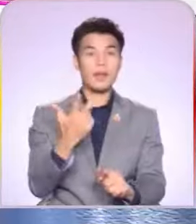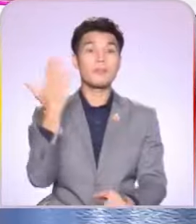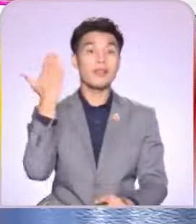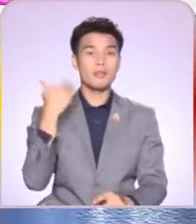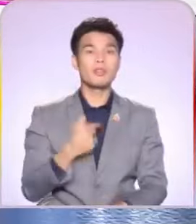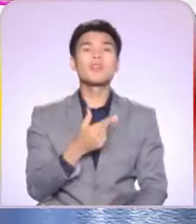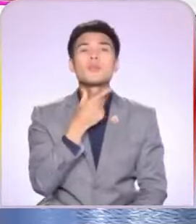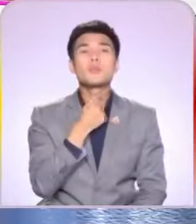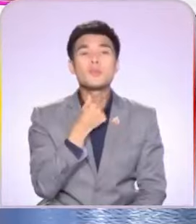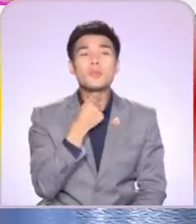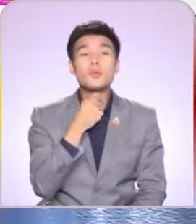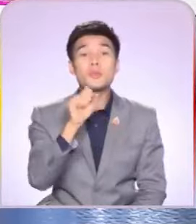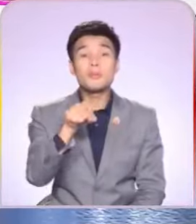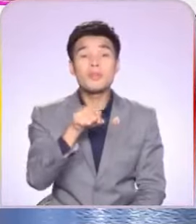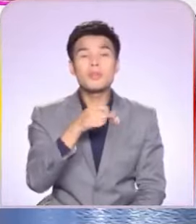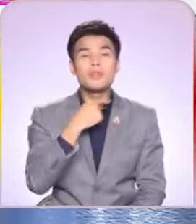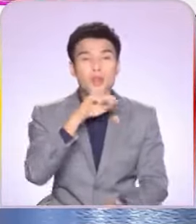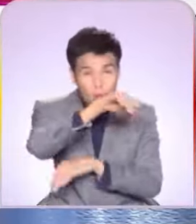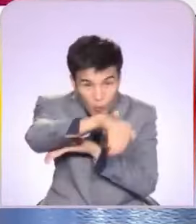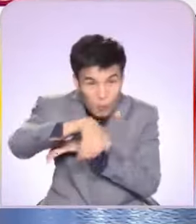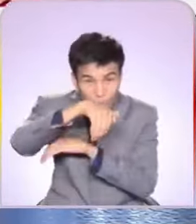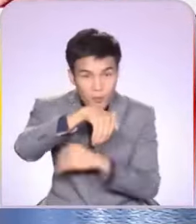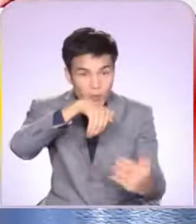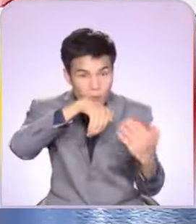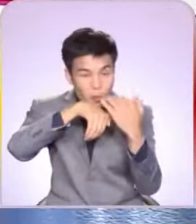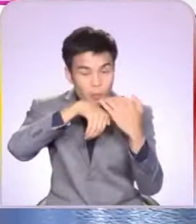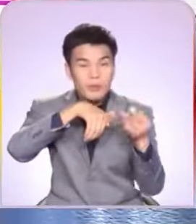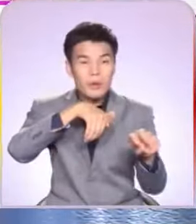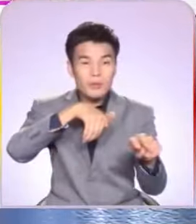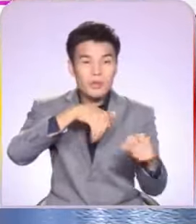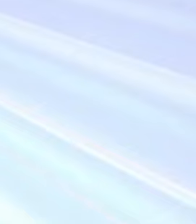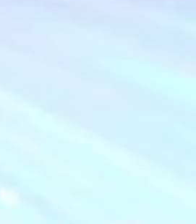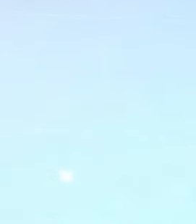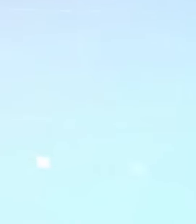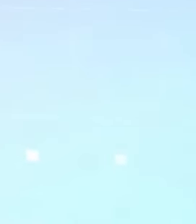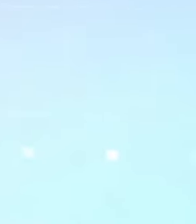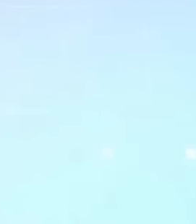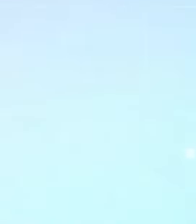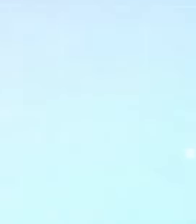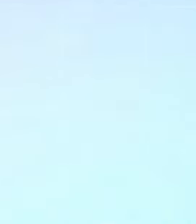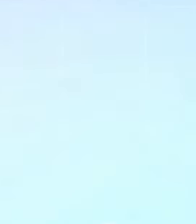เขาหิวอะเนาะ ก็หิว ได้ผลกินผลไม้อะ โอ้โหรถทั้งคันนะ